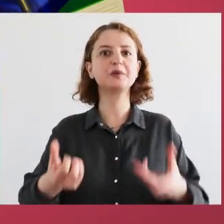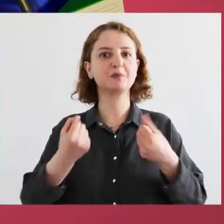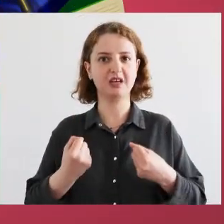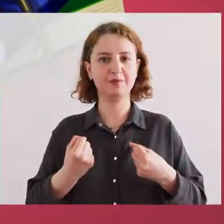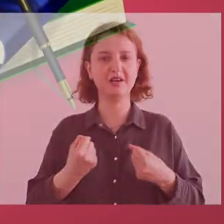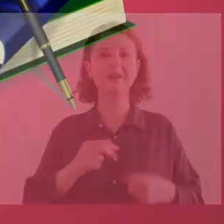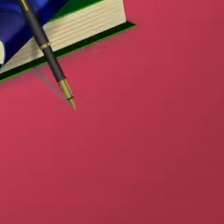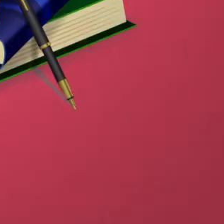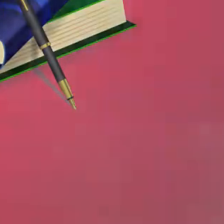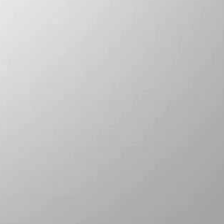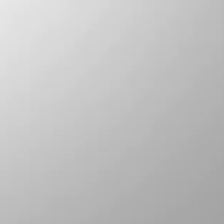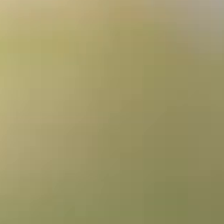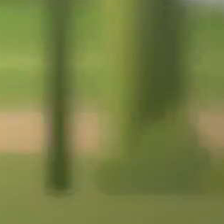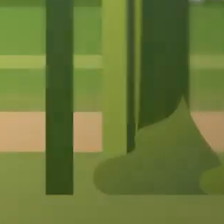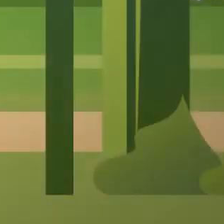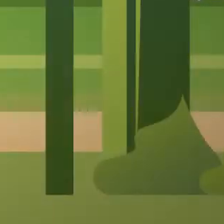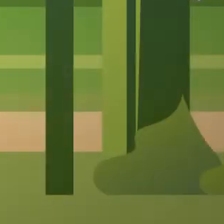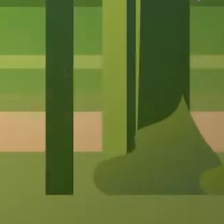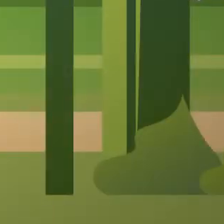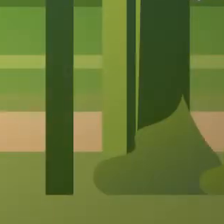ქსოვს განათლების მიღება.